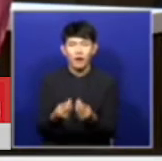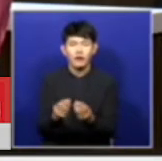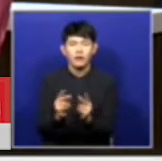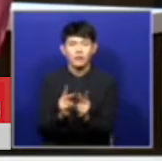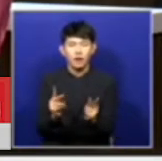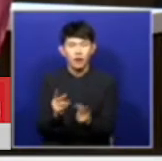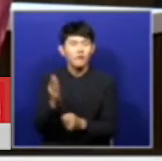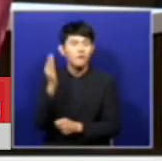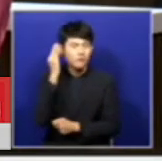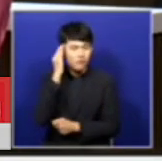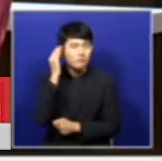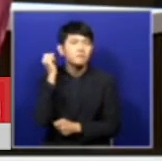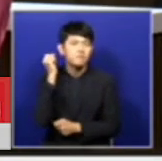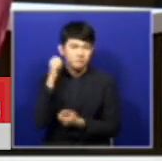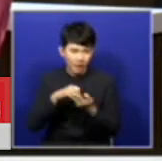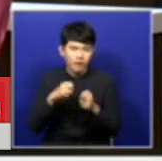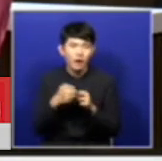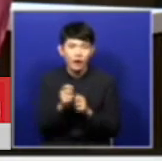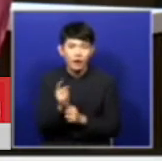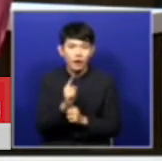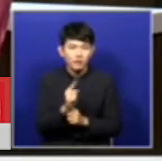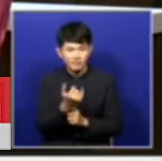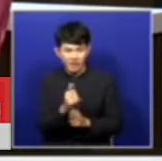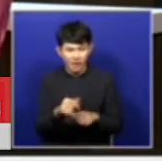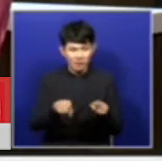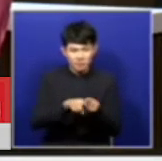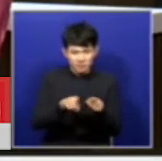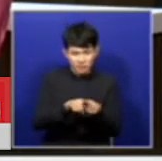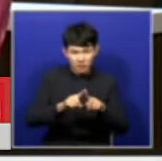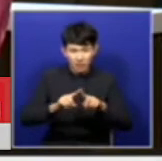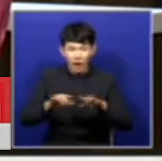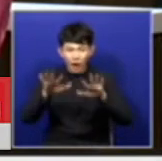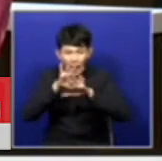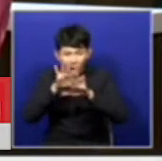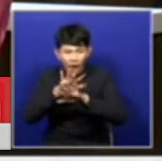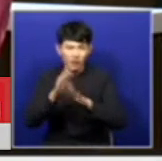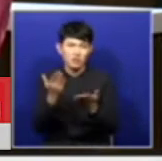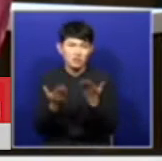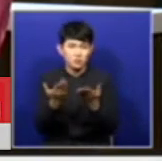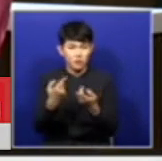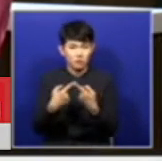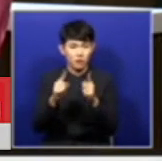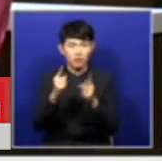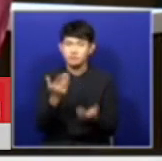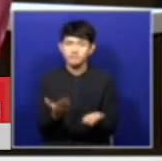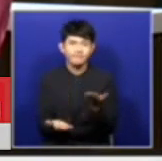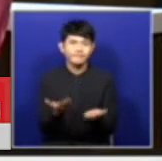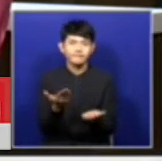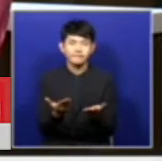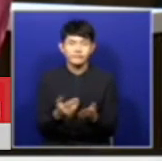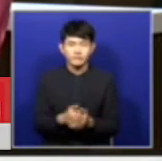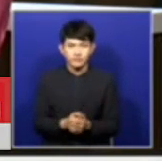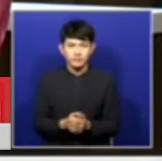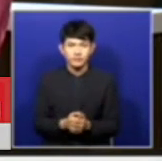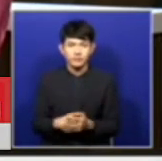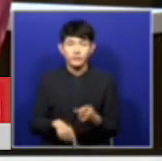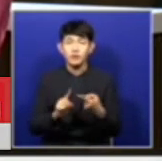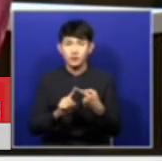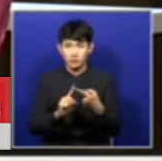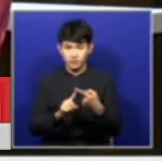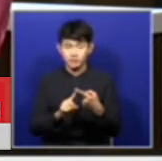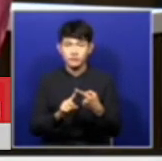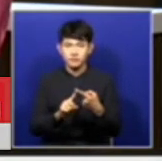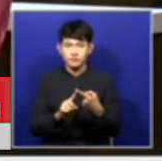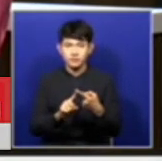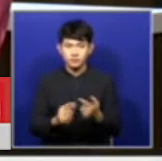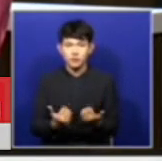มองหนึ่งอาจจะบางจุดอาจจะเหมือนกันอาจจะใกล้เคียงกันบางจุดอาจจะมีความคิดเห็นที่แตกต่างนะครับในประเด็นแรกเลยนะครับ